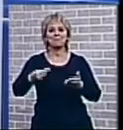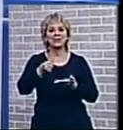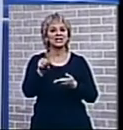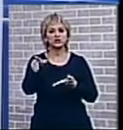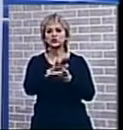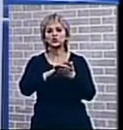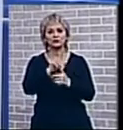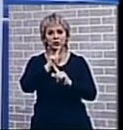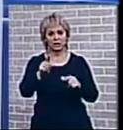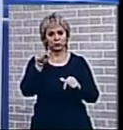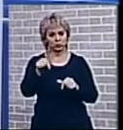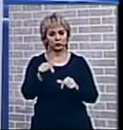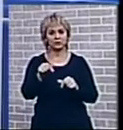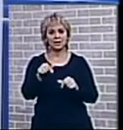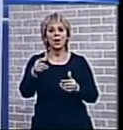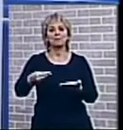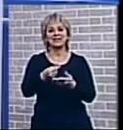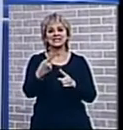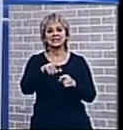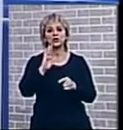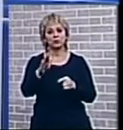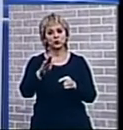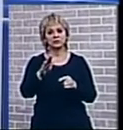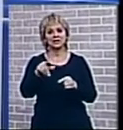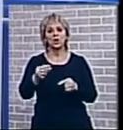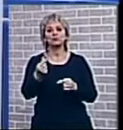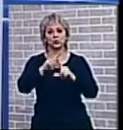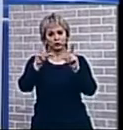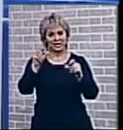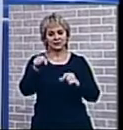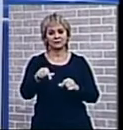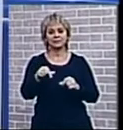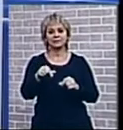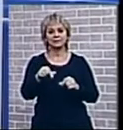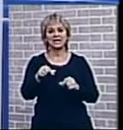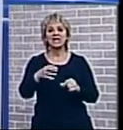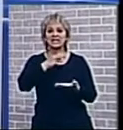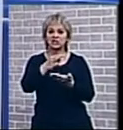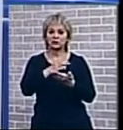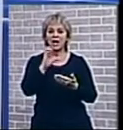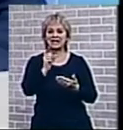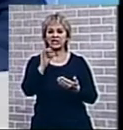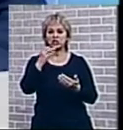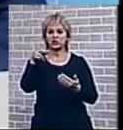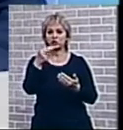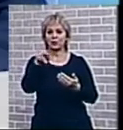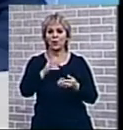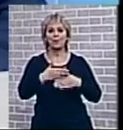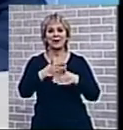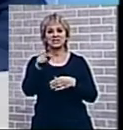они ничего не будут, платить за это будет бюджет. Интервью с Александром Ищенко о